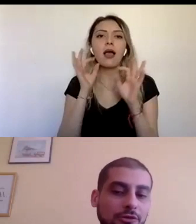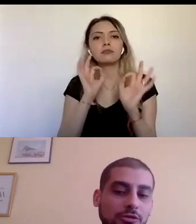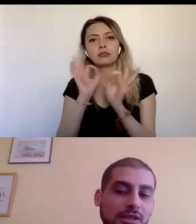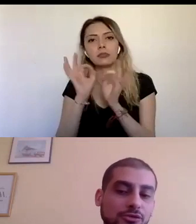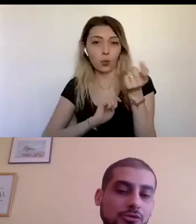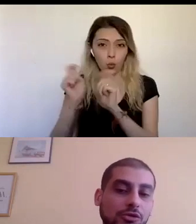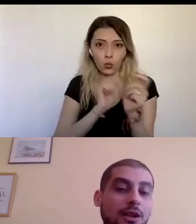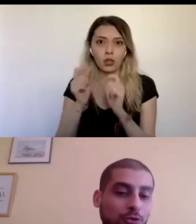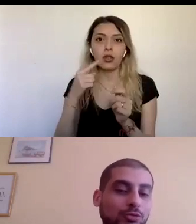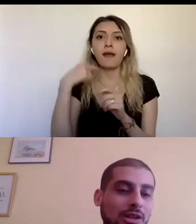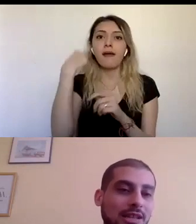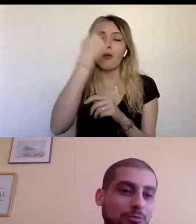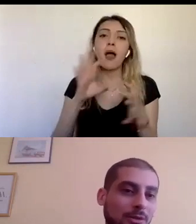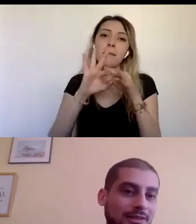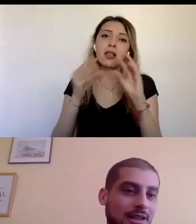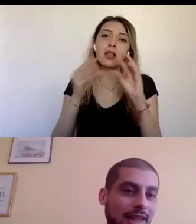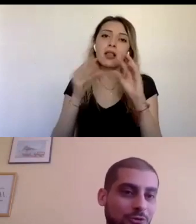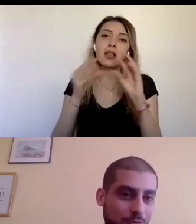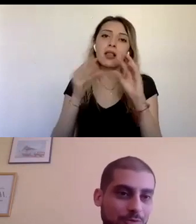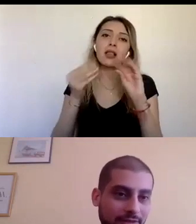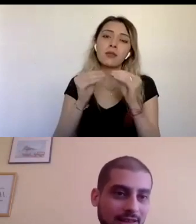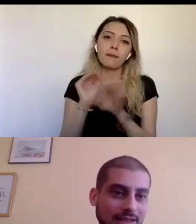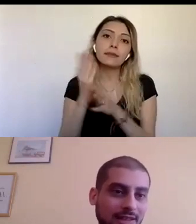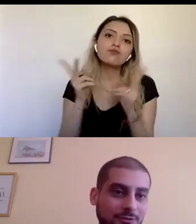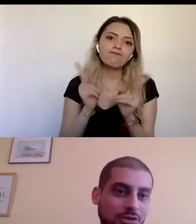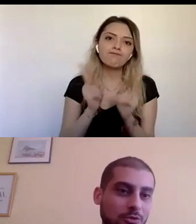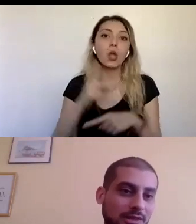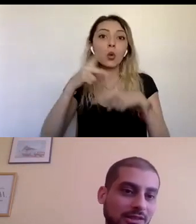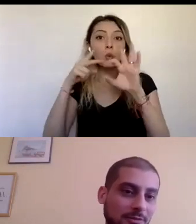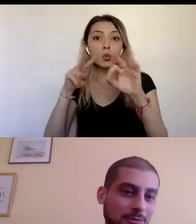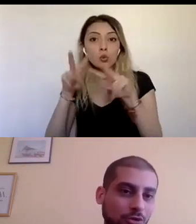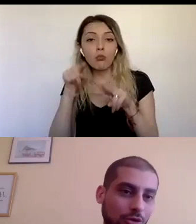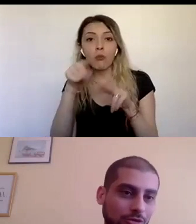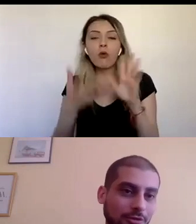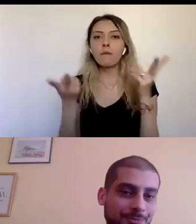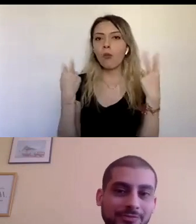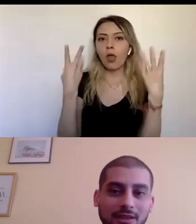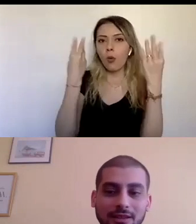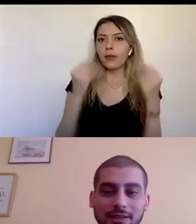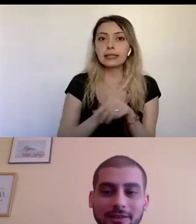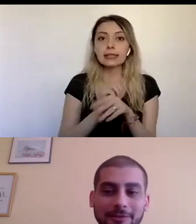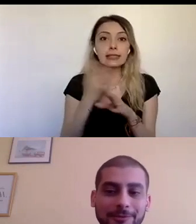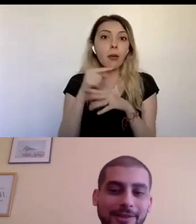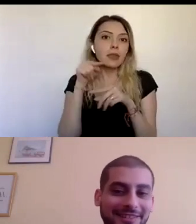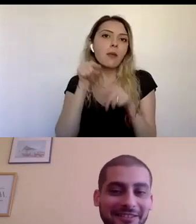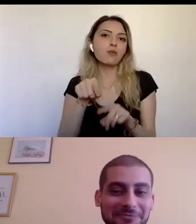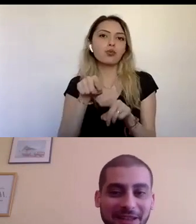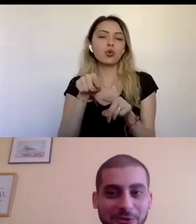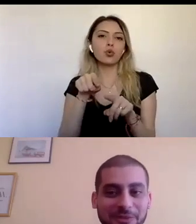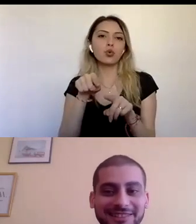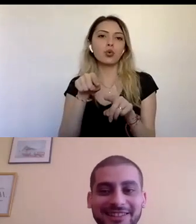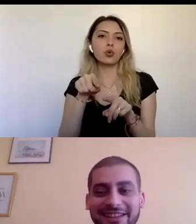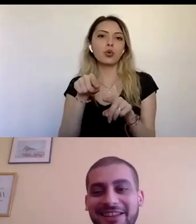bu tarz zorluklar yaşıyoruz. Zoom'u zaten bu zamanda en çok popüler hale getiren uygulama olması sebebi de bu oldu. Fiyatı